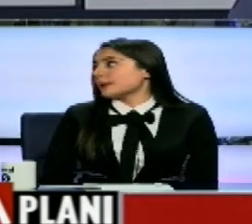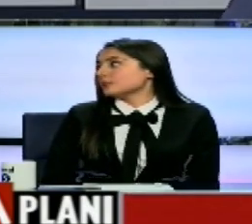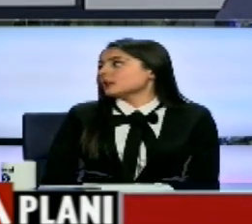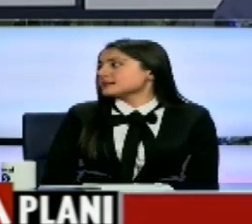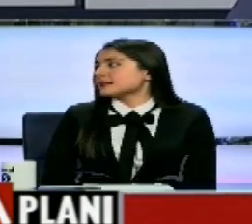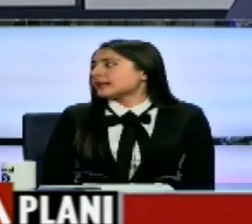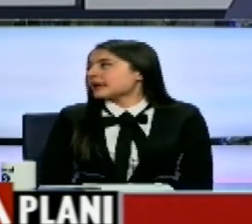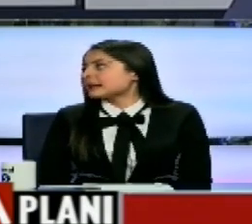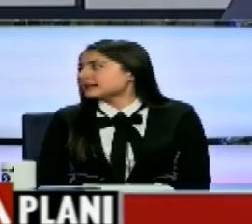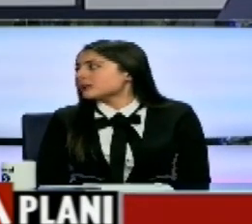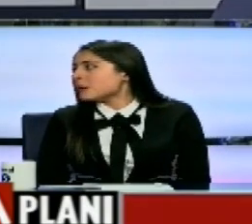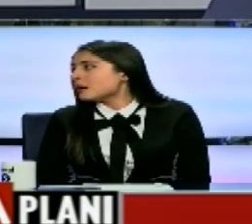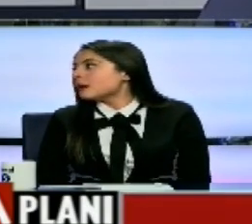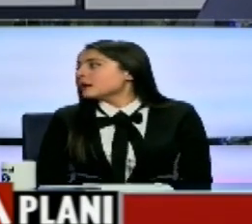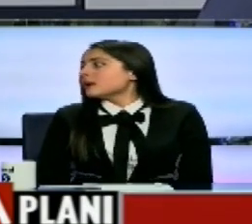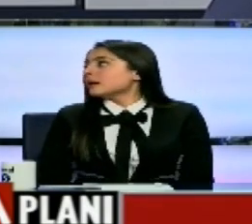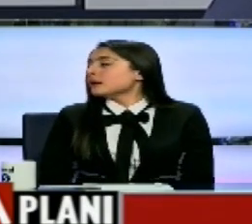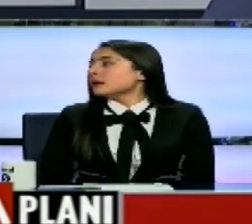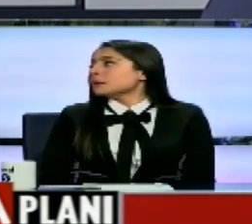olarak biliyordu aslında engellilerin ama